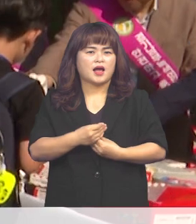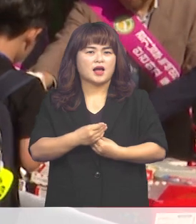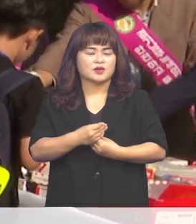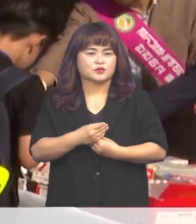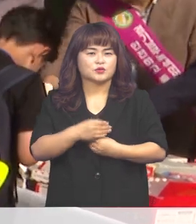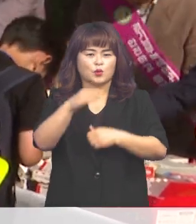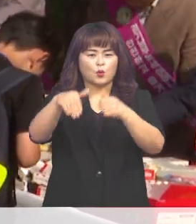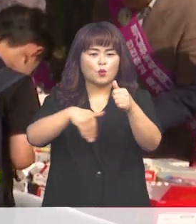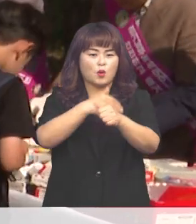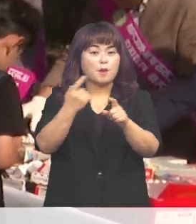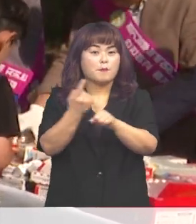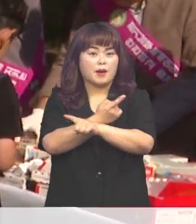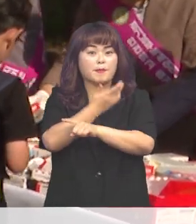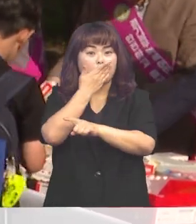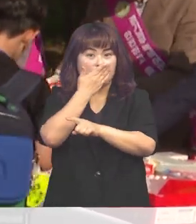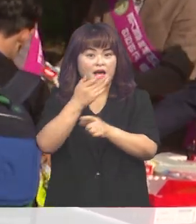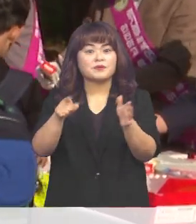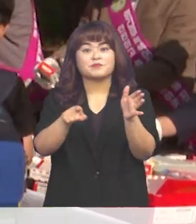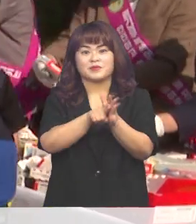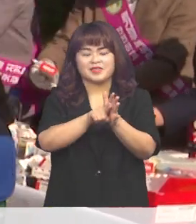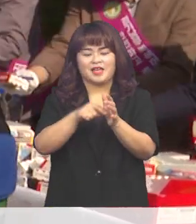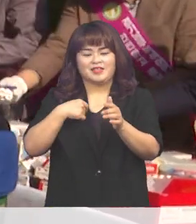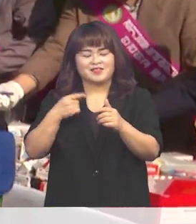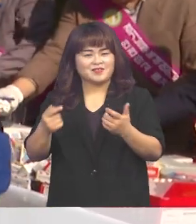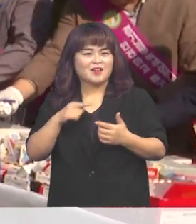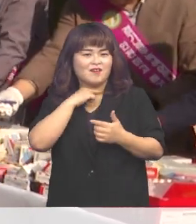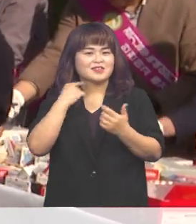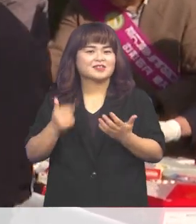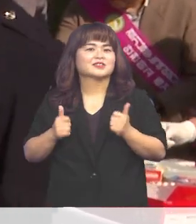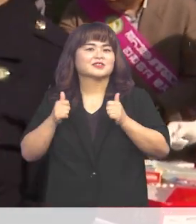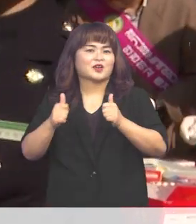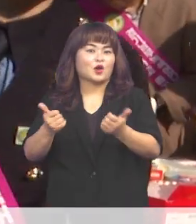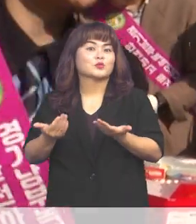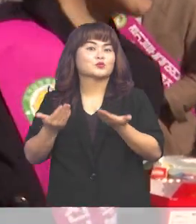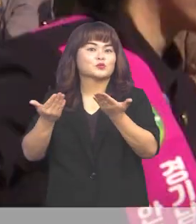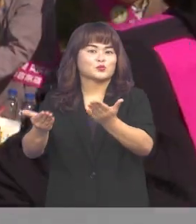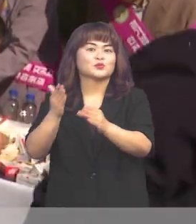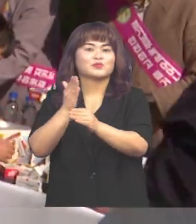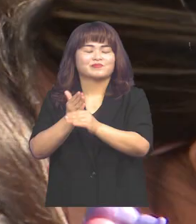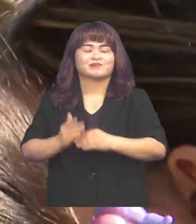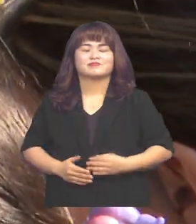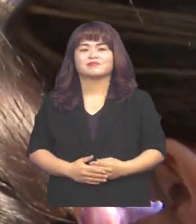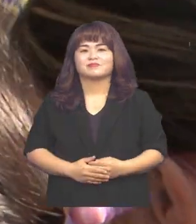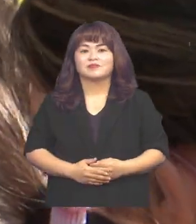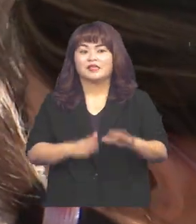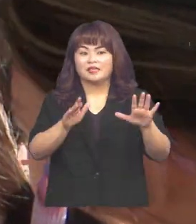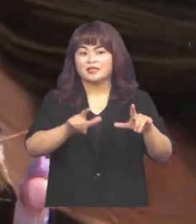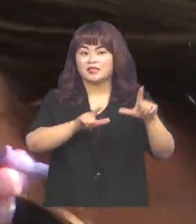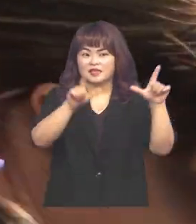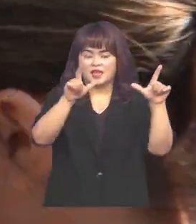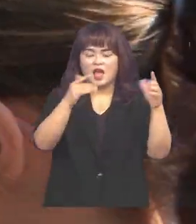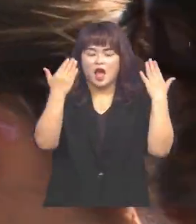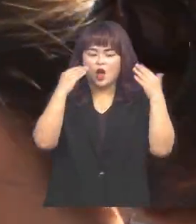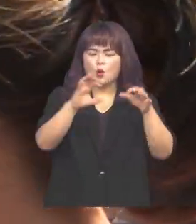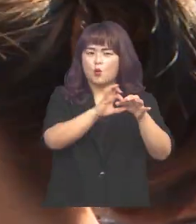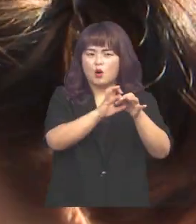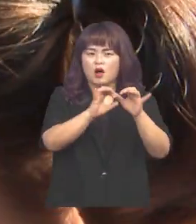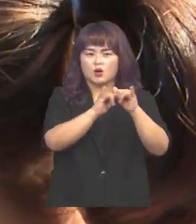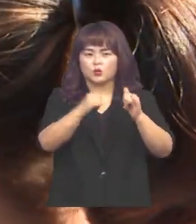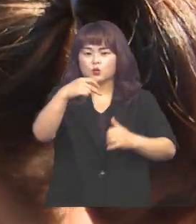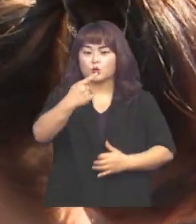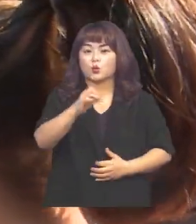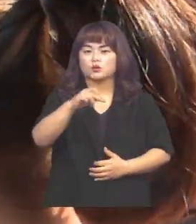교통 환경이 될 거라고 믿고 저희가 열심히 최선을 다해서 봉사하고 있습니다. 한편 이날 학교